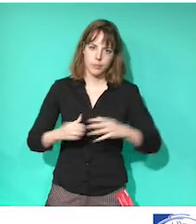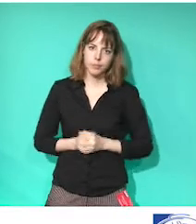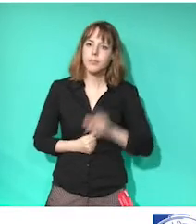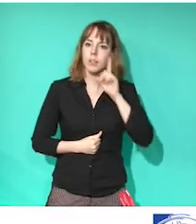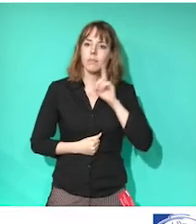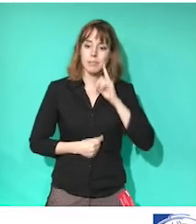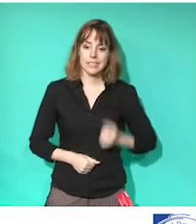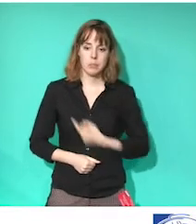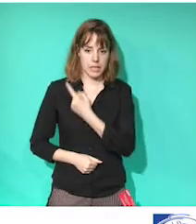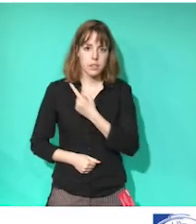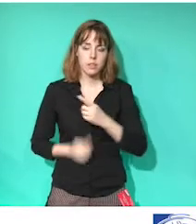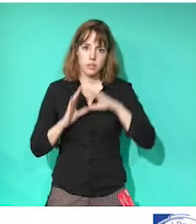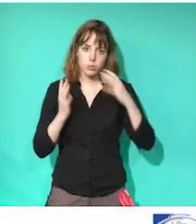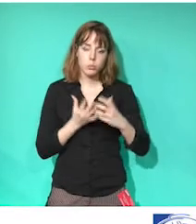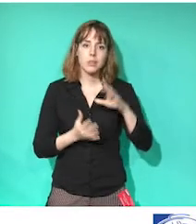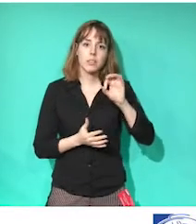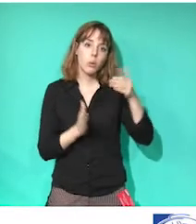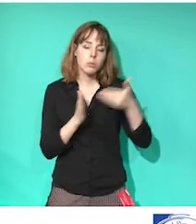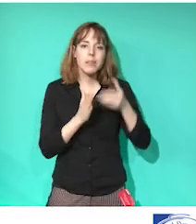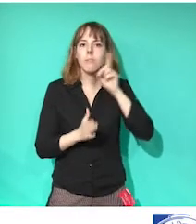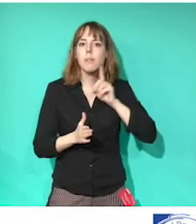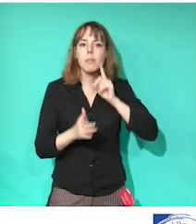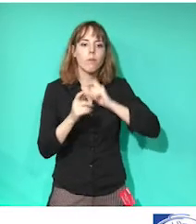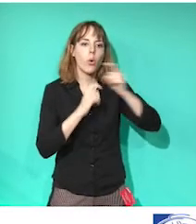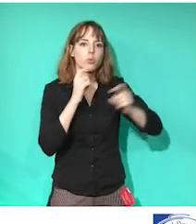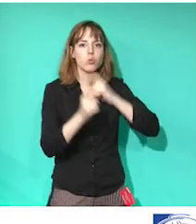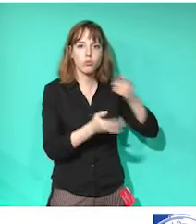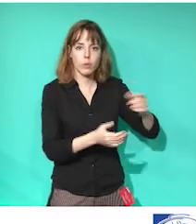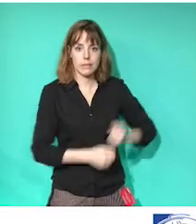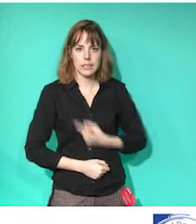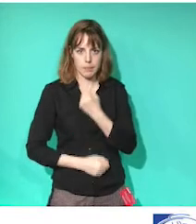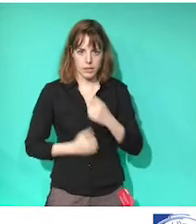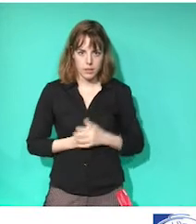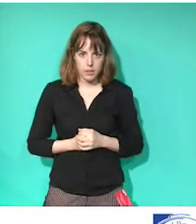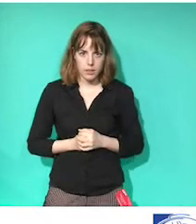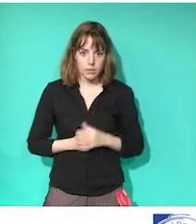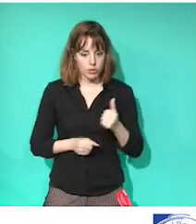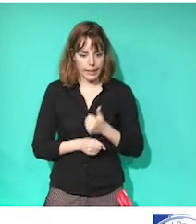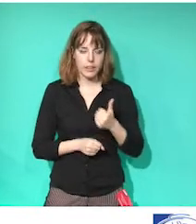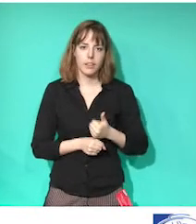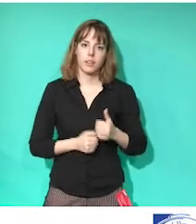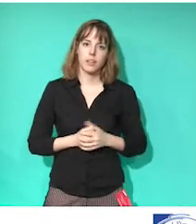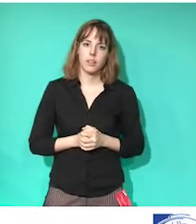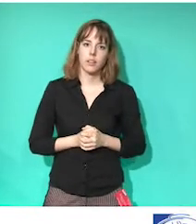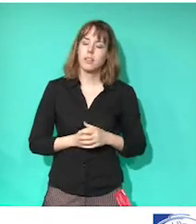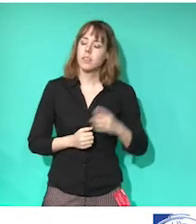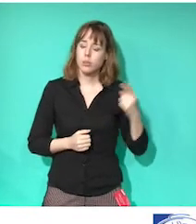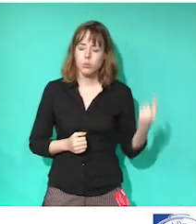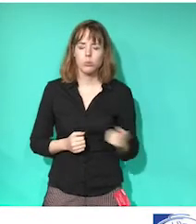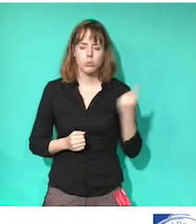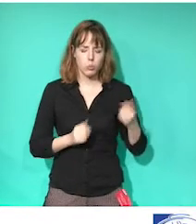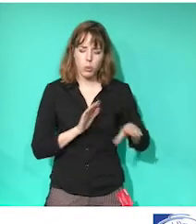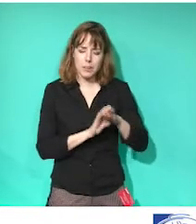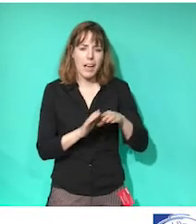violences, ce sont 50 000 femmes que nous accueillons chaque année. Et il n'y en a pas une pour qui le tout démarrage des